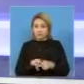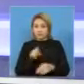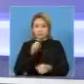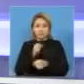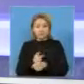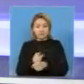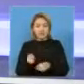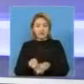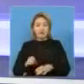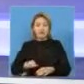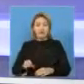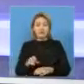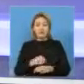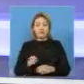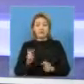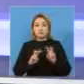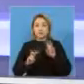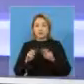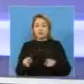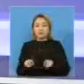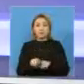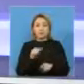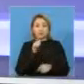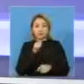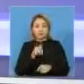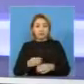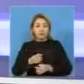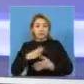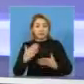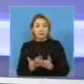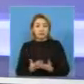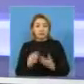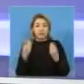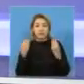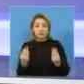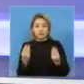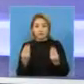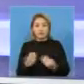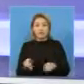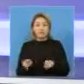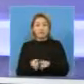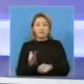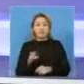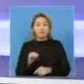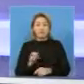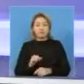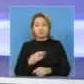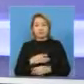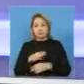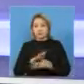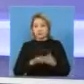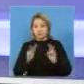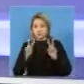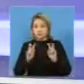задачи областного национального центра экспертизы, который в этом году отпразднует свой вековой юбилей. Анастасия Евсеева продолжит